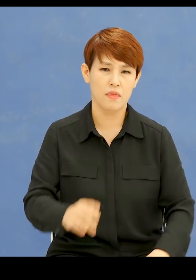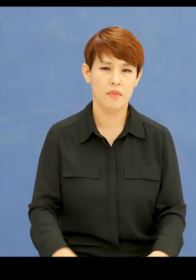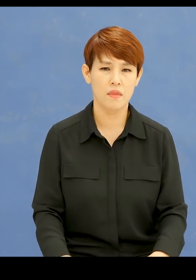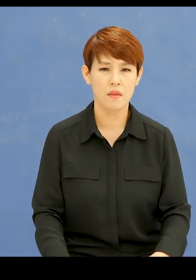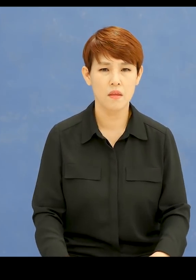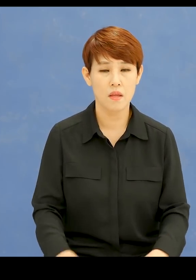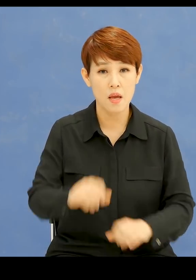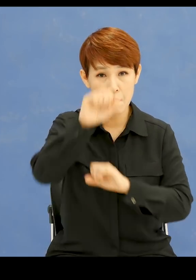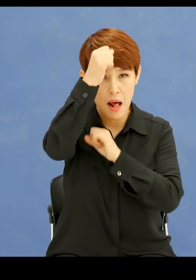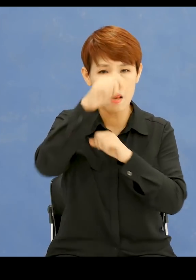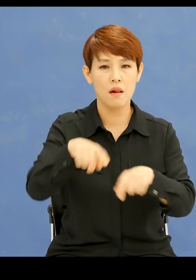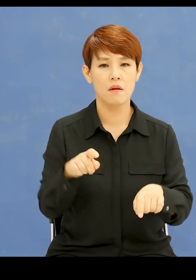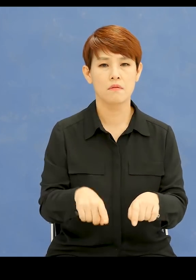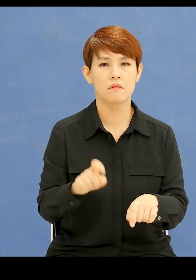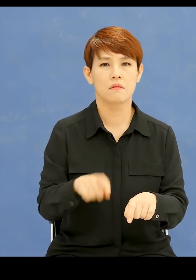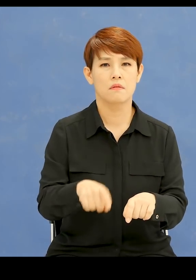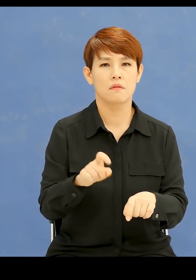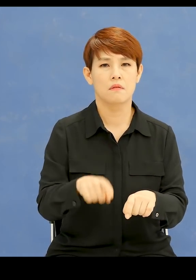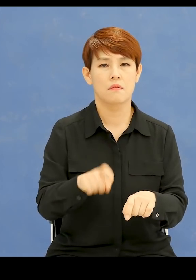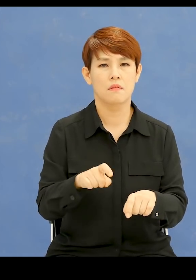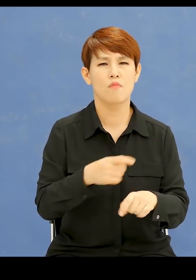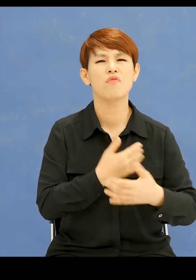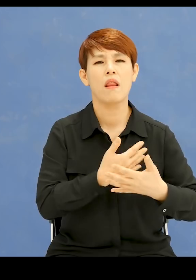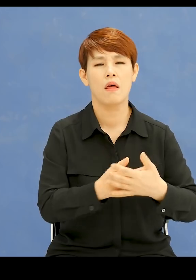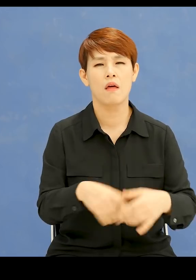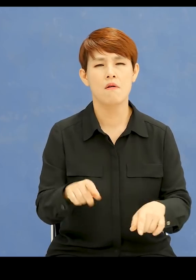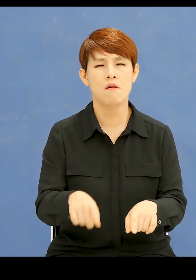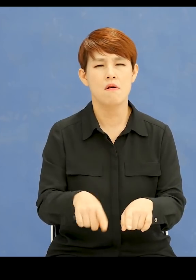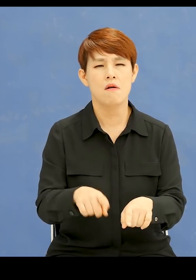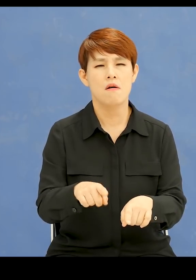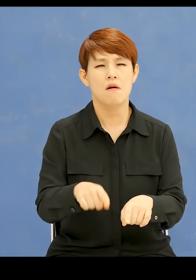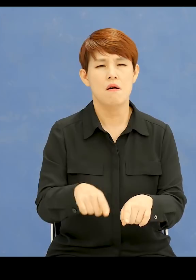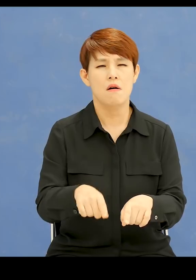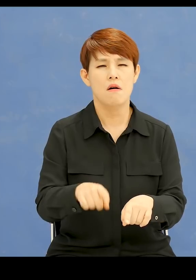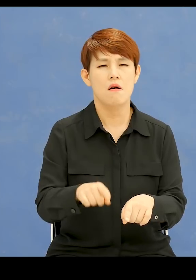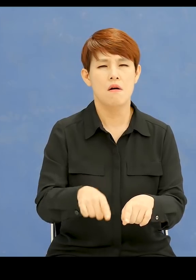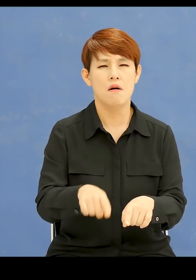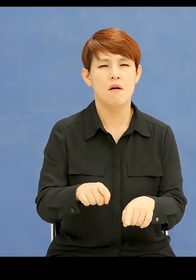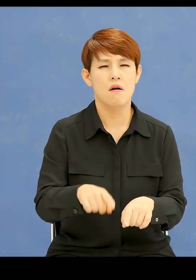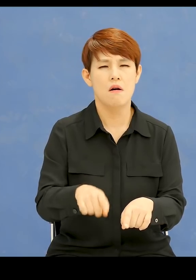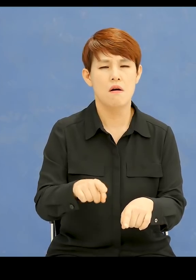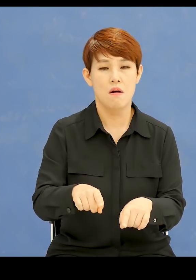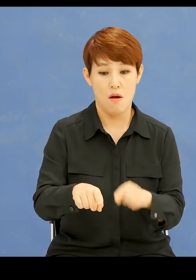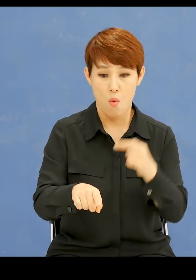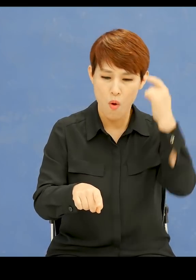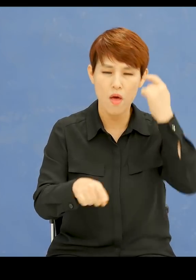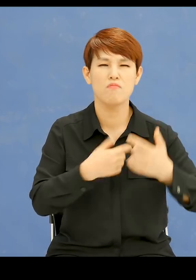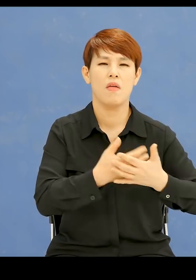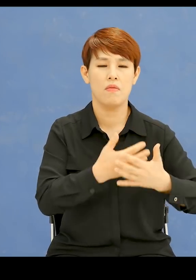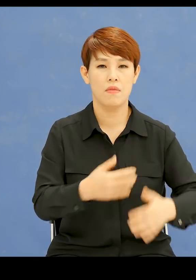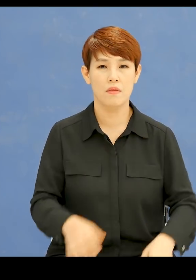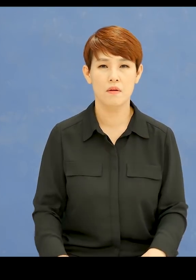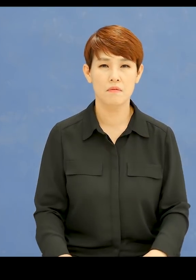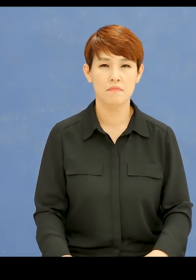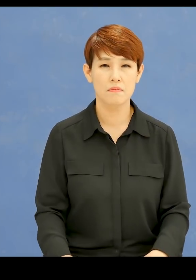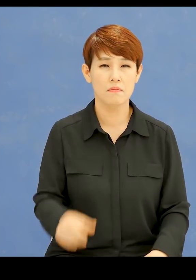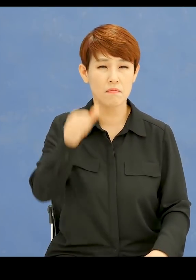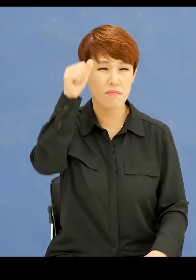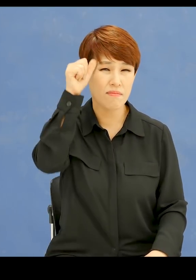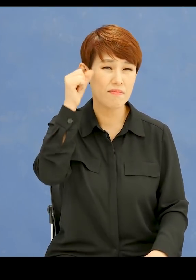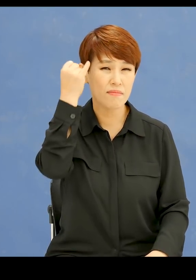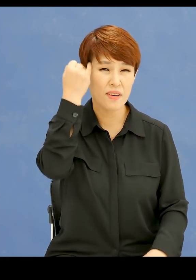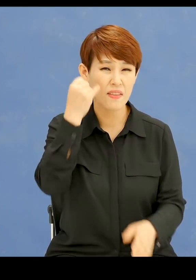떠는 습관이 생겼던 것 같아요. 그래서 밤마다 다리를 막 이렇게 떨었던 기억이 있어요. 어떠세요? 이제 그 민감한 사춘기 나이에